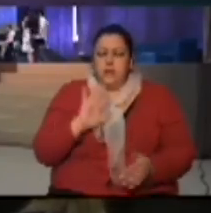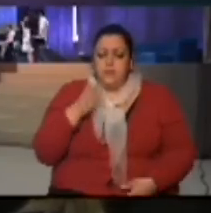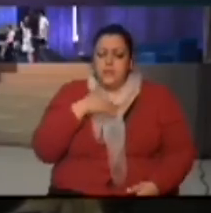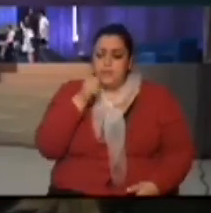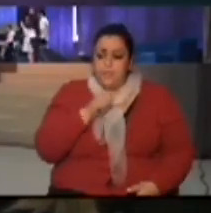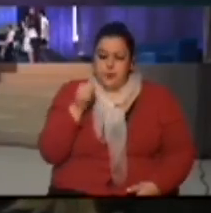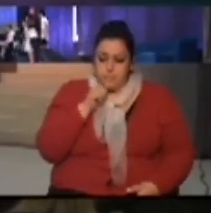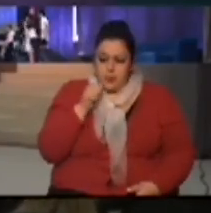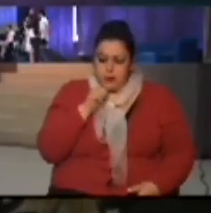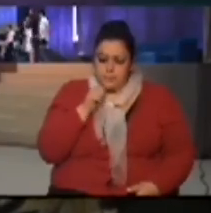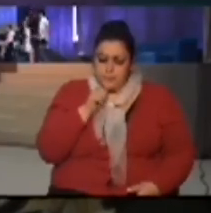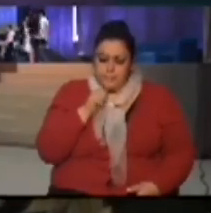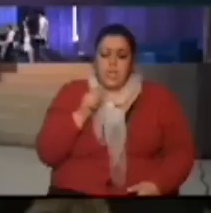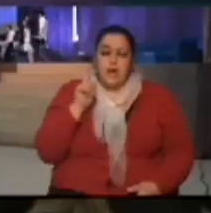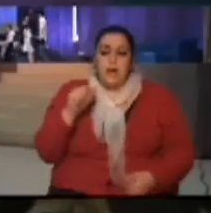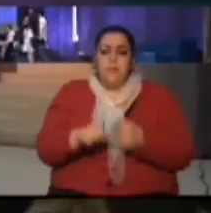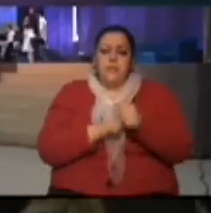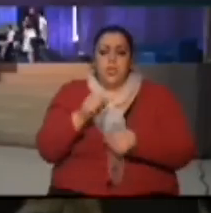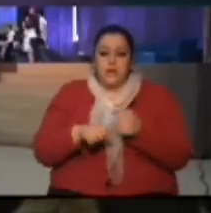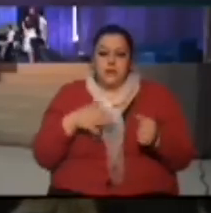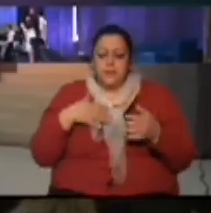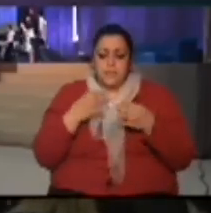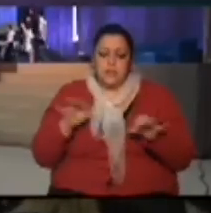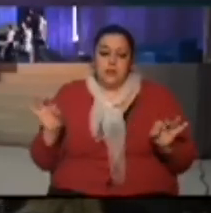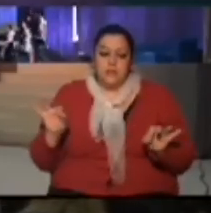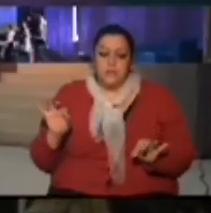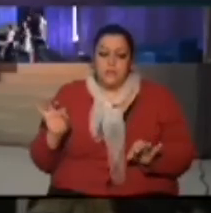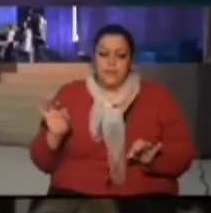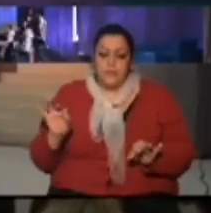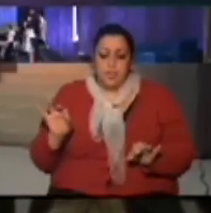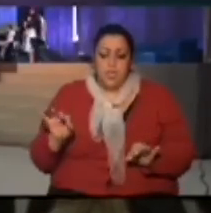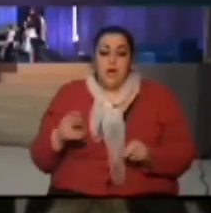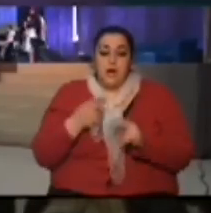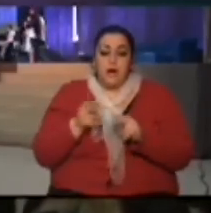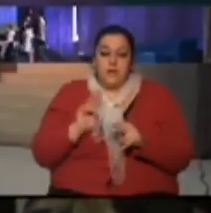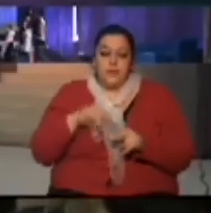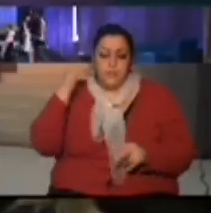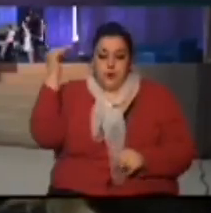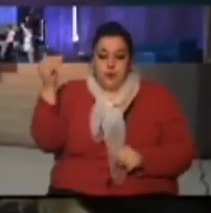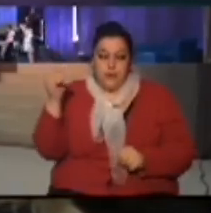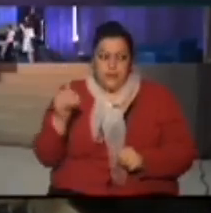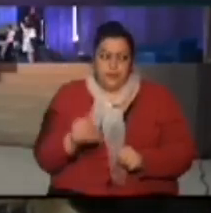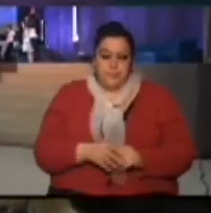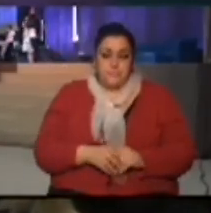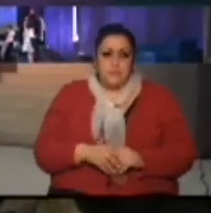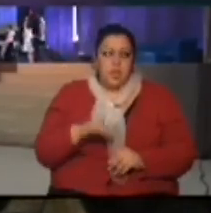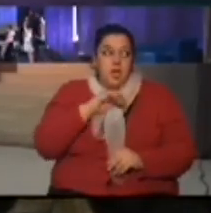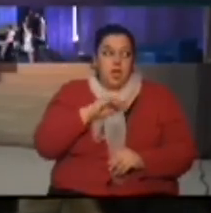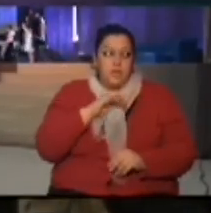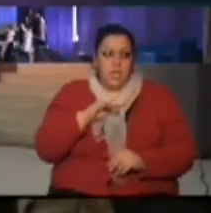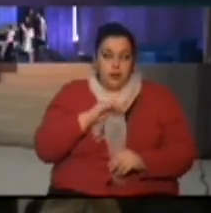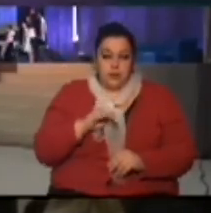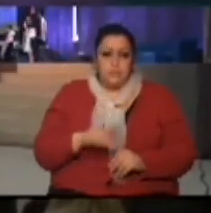փորձության, այլ չարից մեզ ազատիր, քանի որ քոնն է